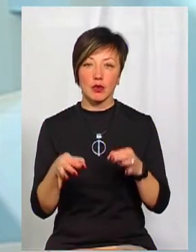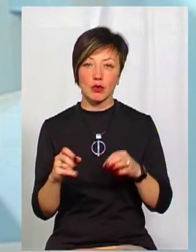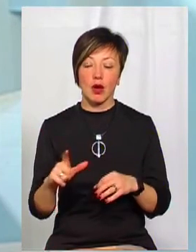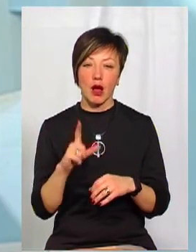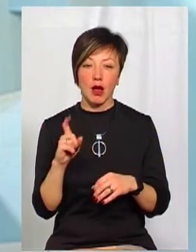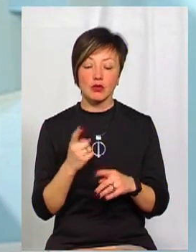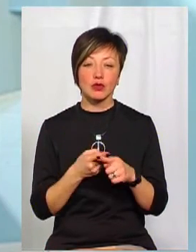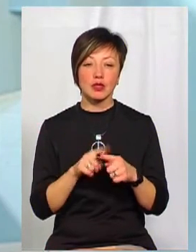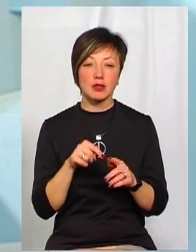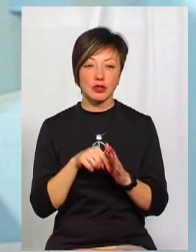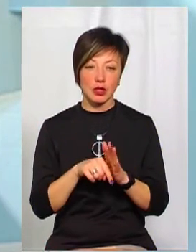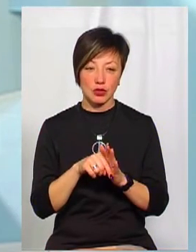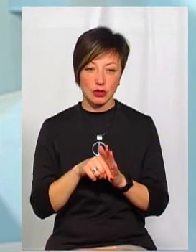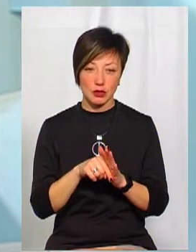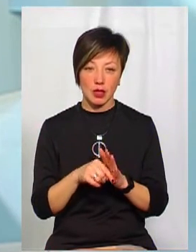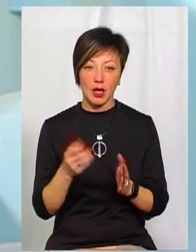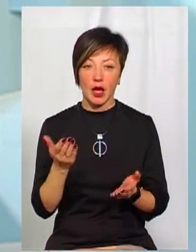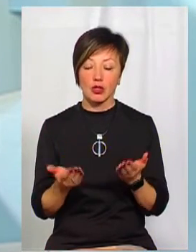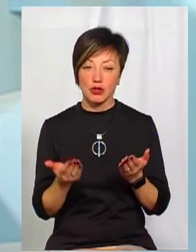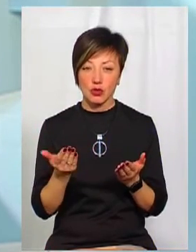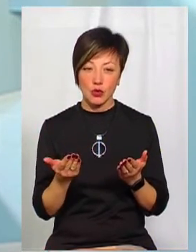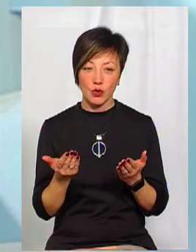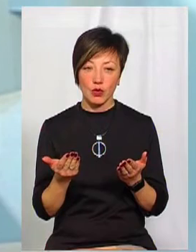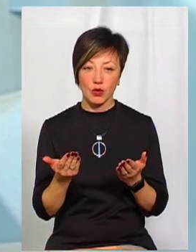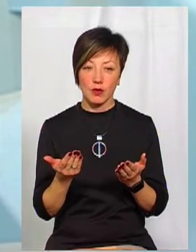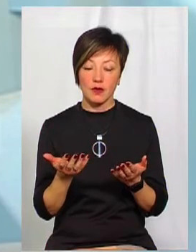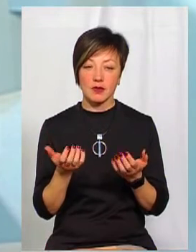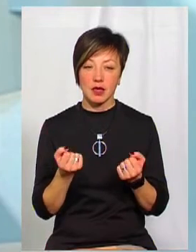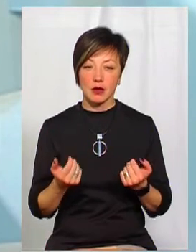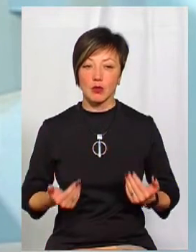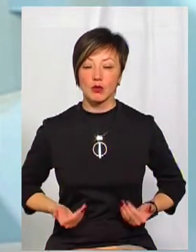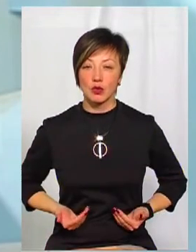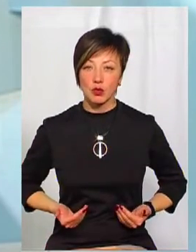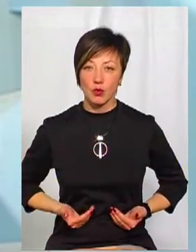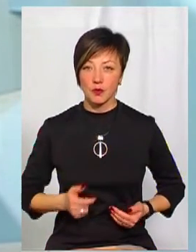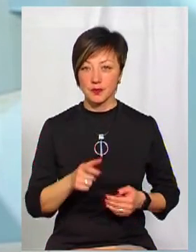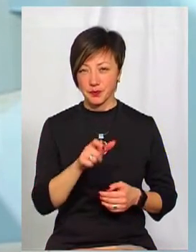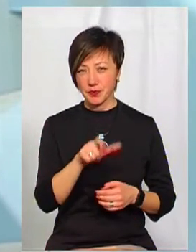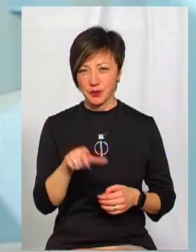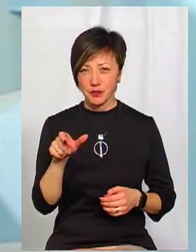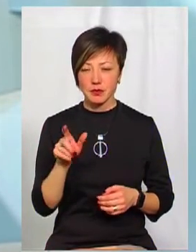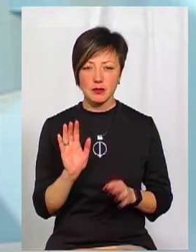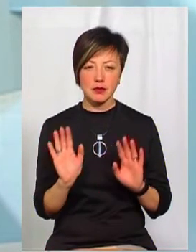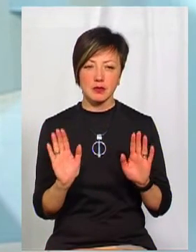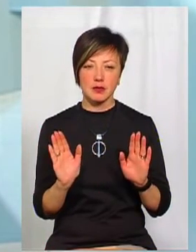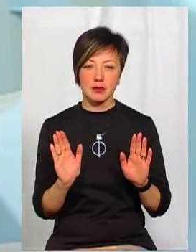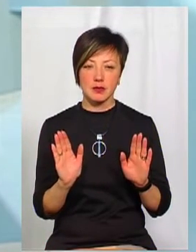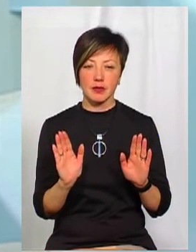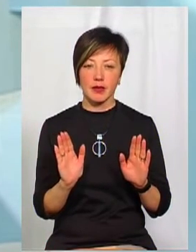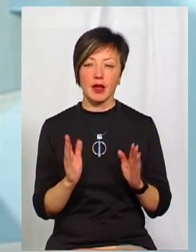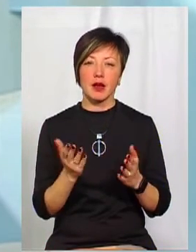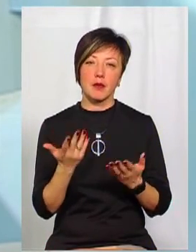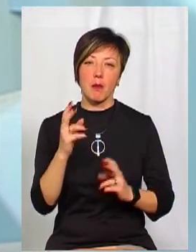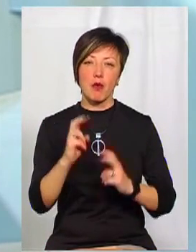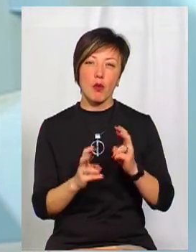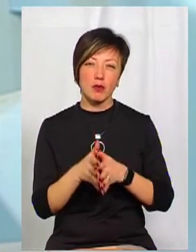природного газу. Що це значить? Якщо взяти, що побутові споживачі, не побутові споживачі мається на